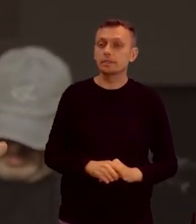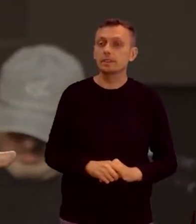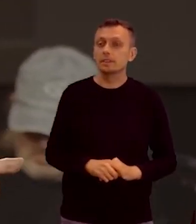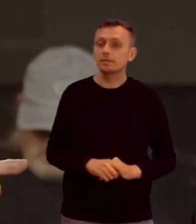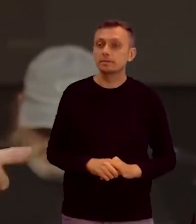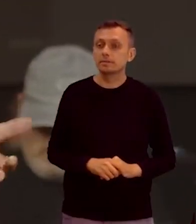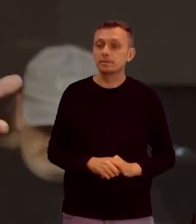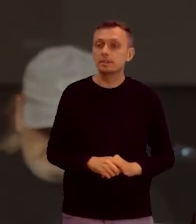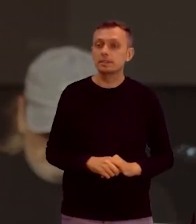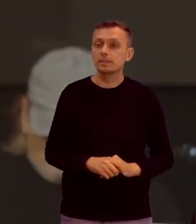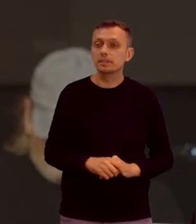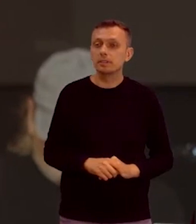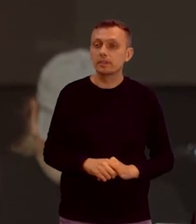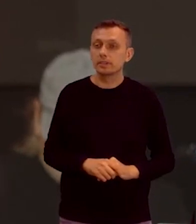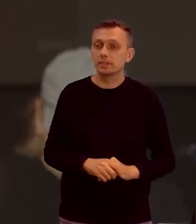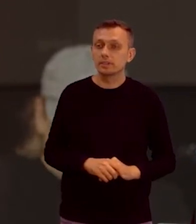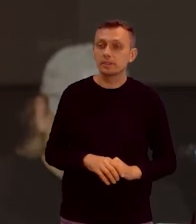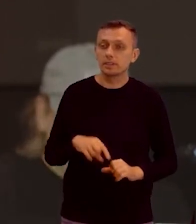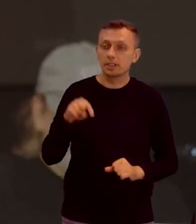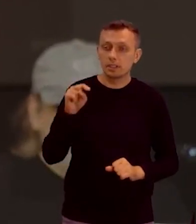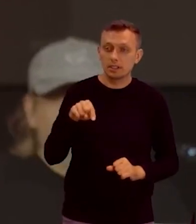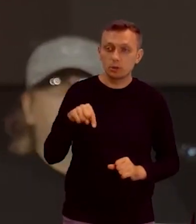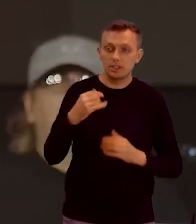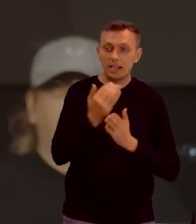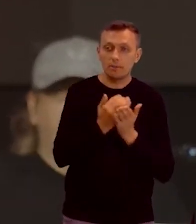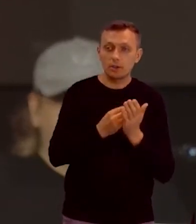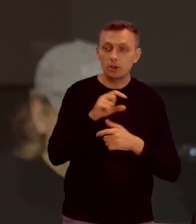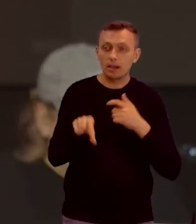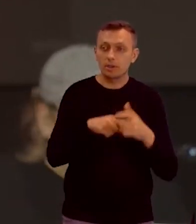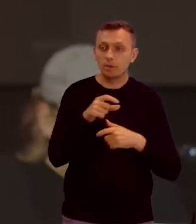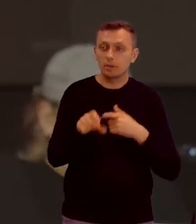tutaj tworzony otrzymał nominację